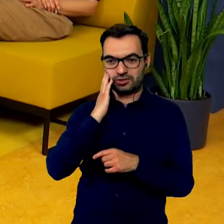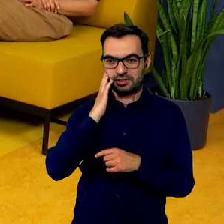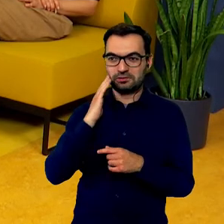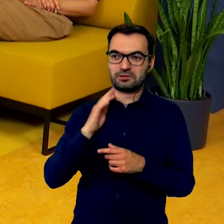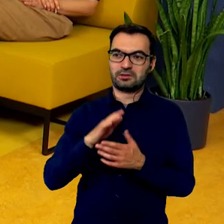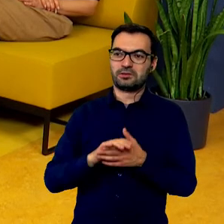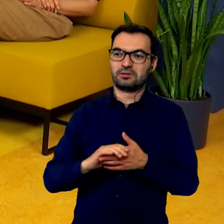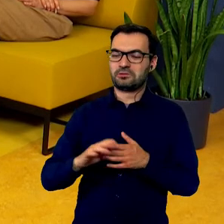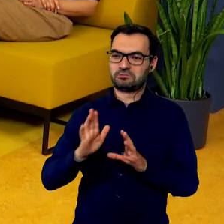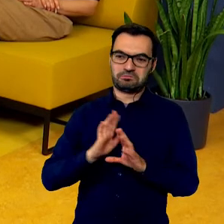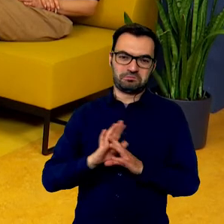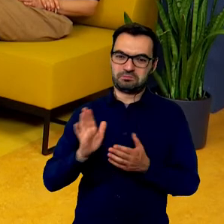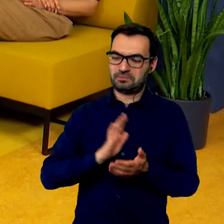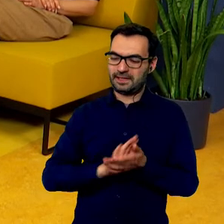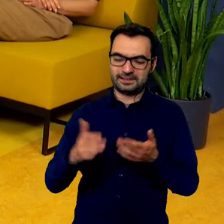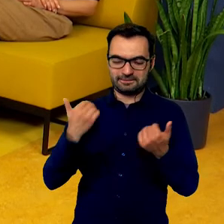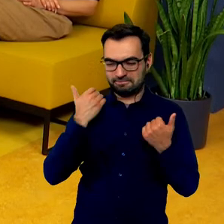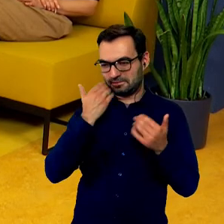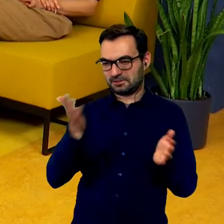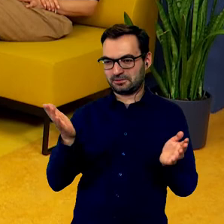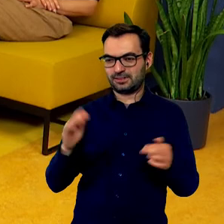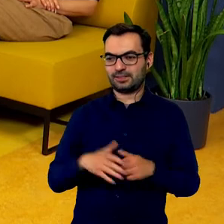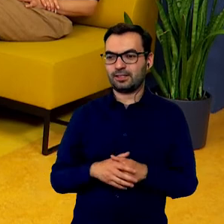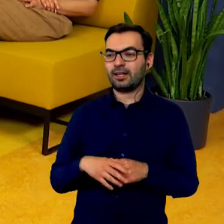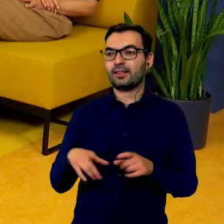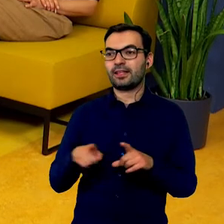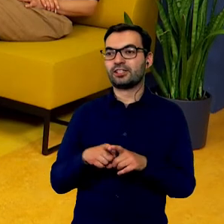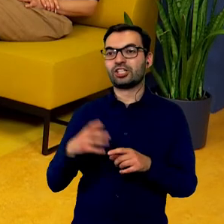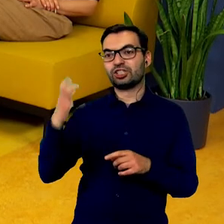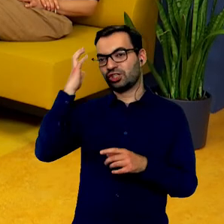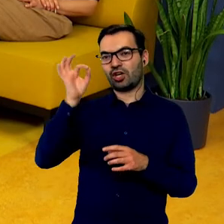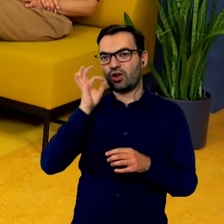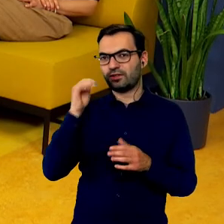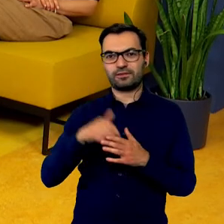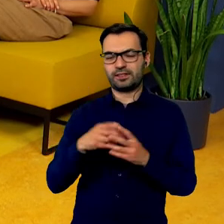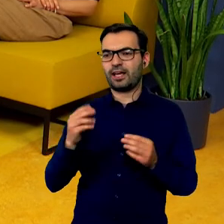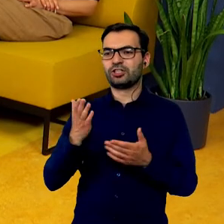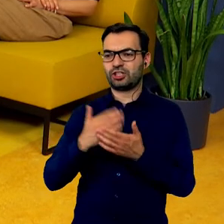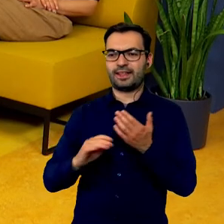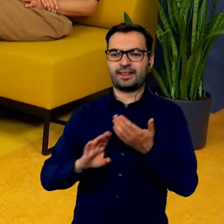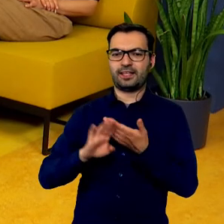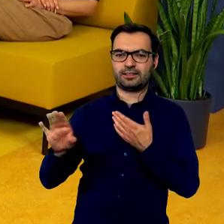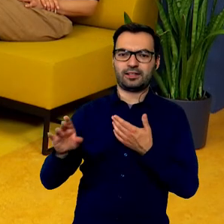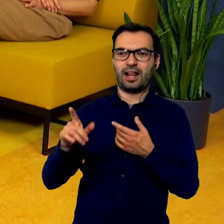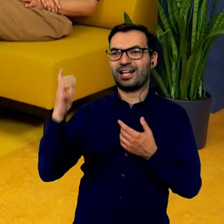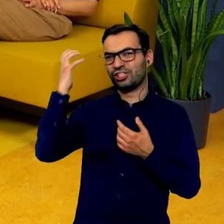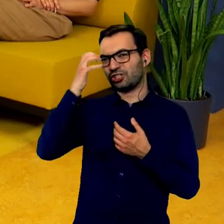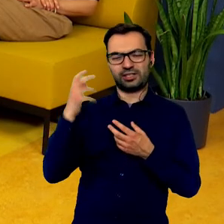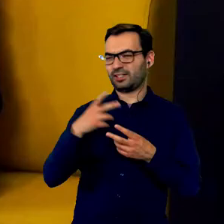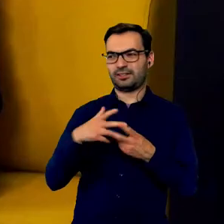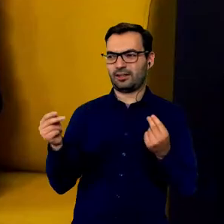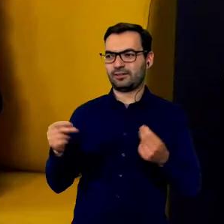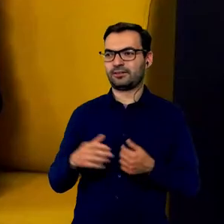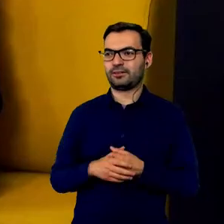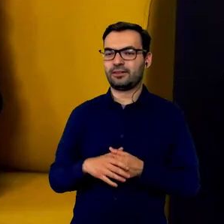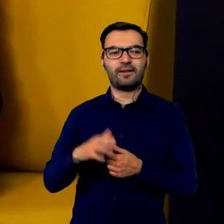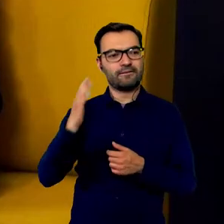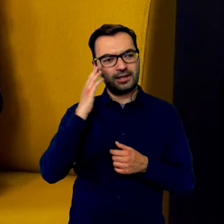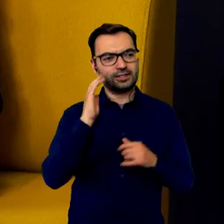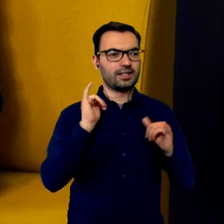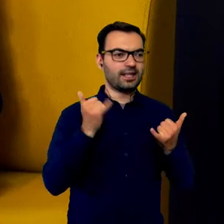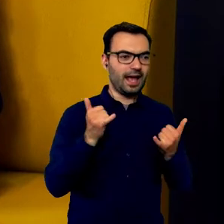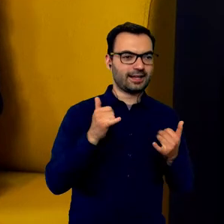są bezobciachowe kompletnie. Nie mają też zachowań kotów dzikich. Niektóre mają dystans, ale to nie są koty dzikie. Wiedzą,